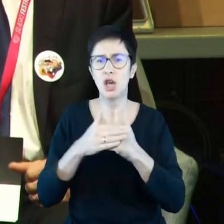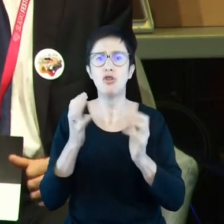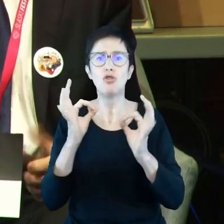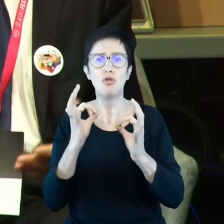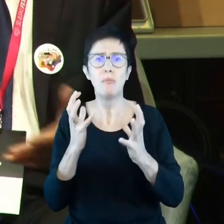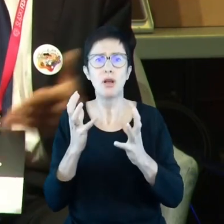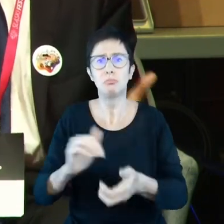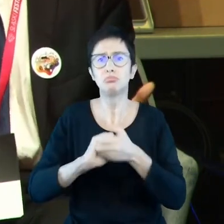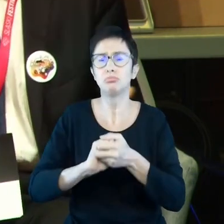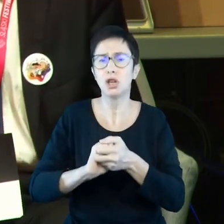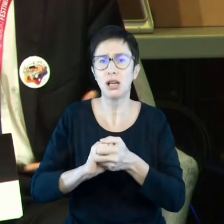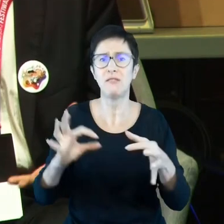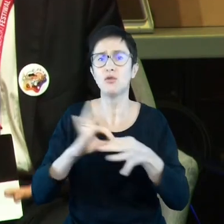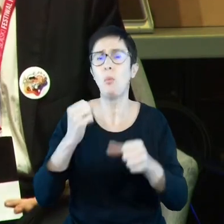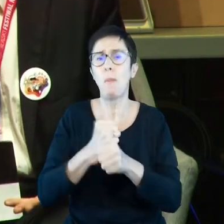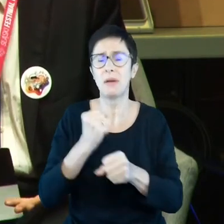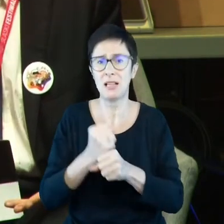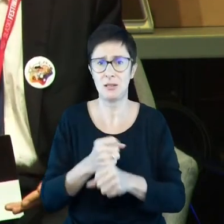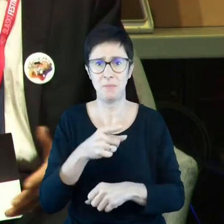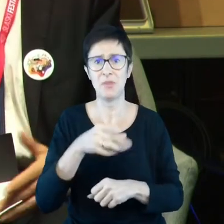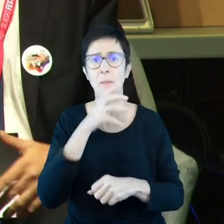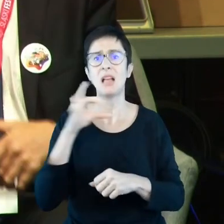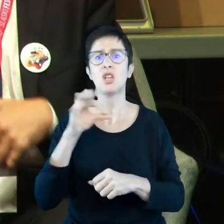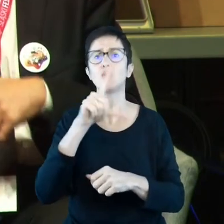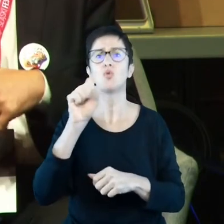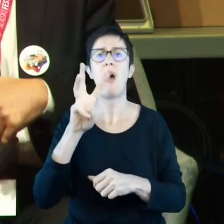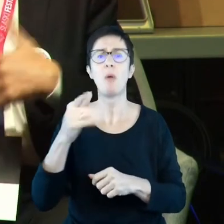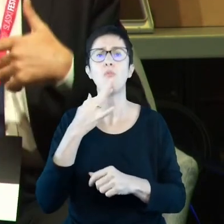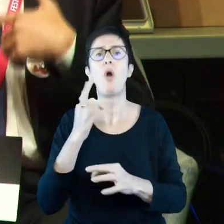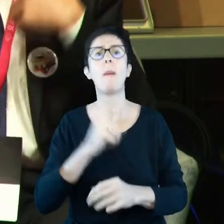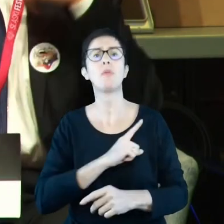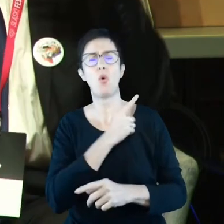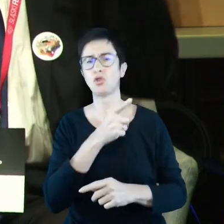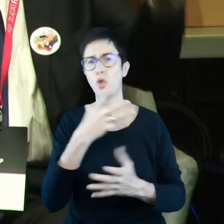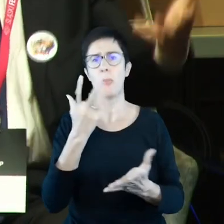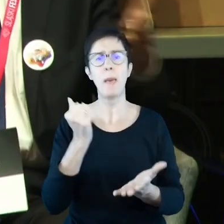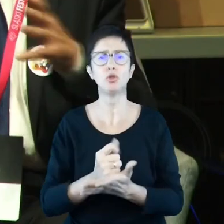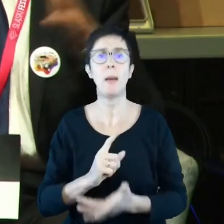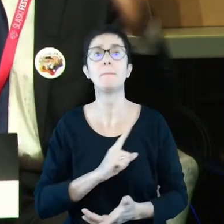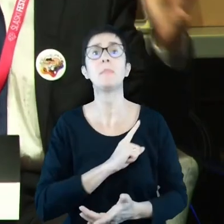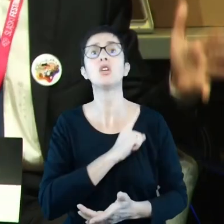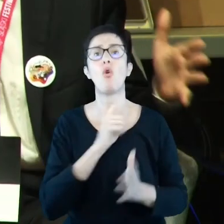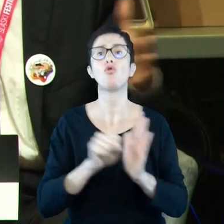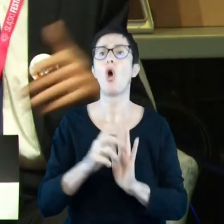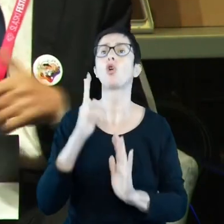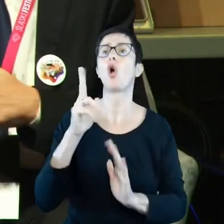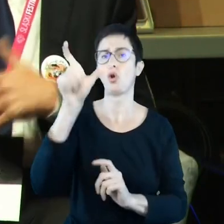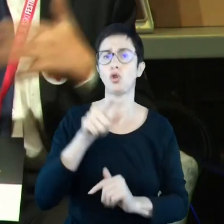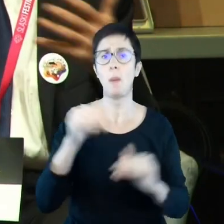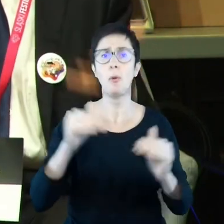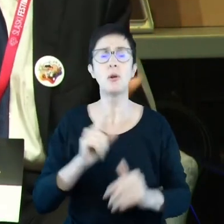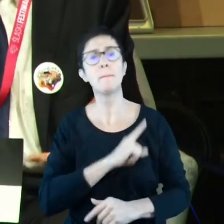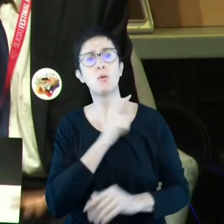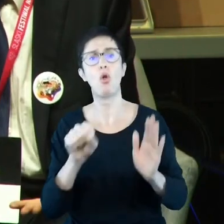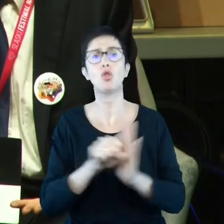Tej miłości, o której dzisiaj mówił pan profesor Sławek, która nie musi być miłością wcale do kogoś, może być miłością do czegoś. O tym